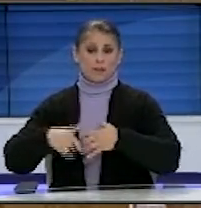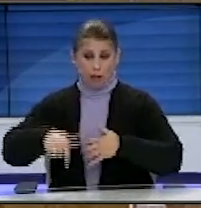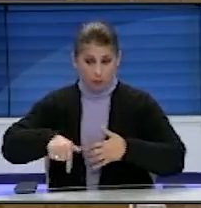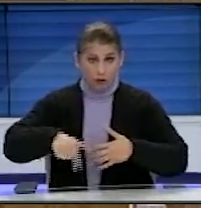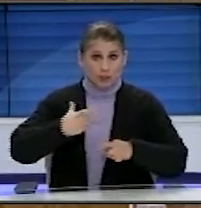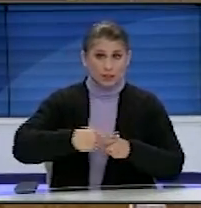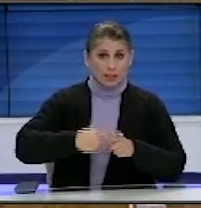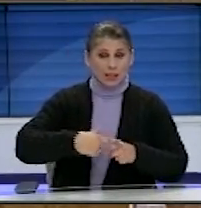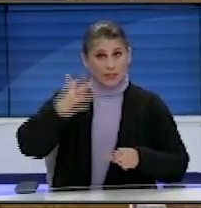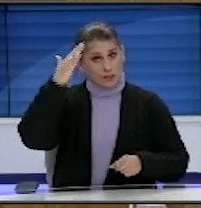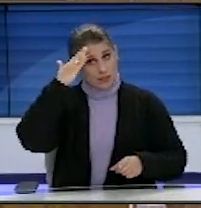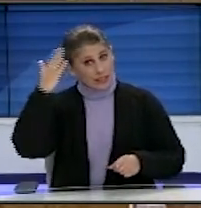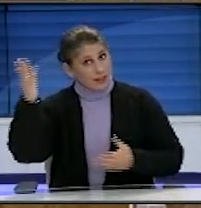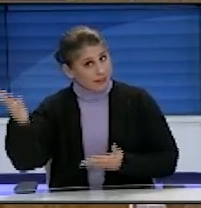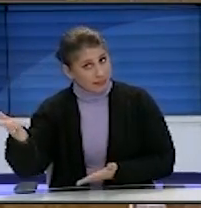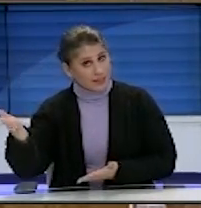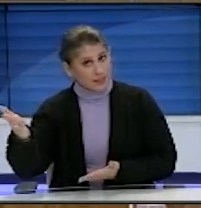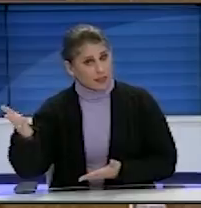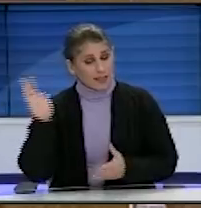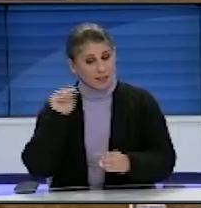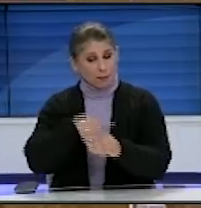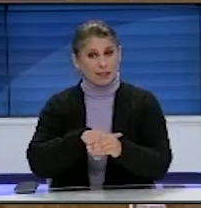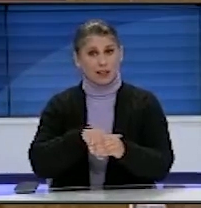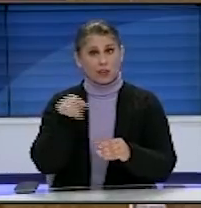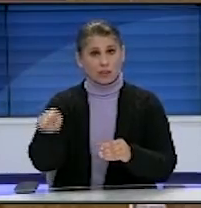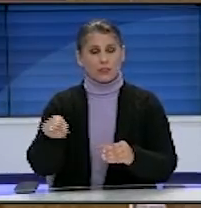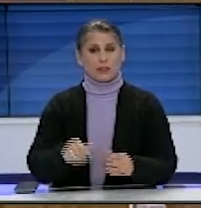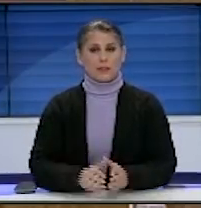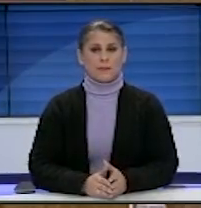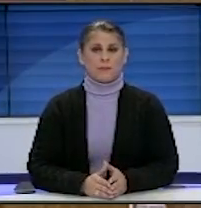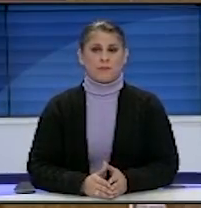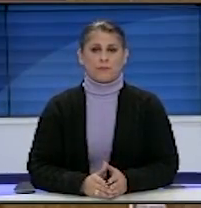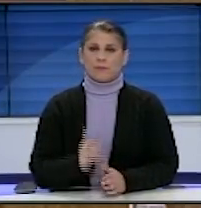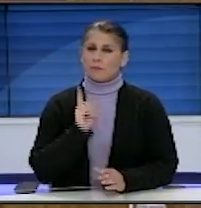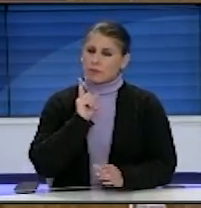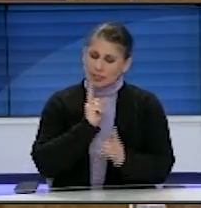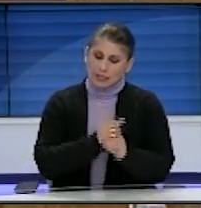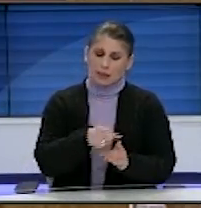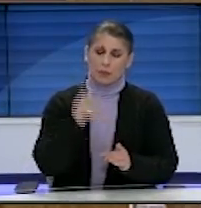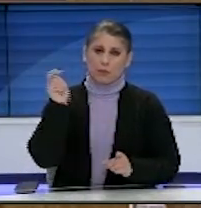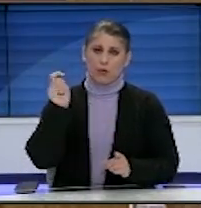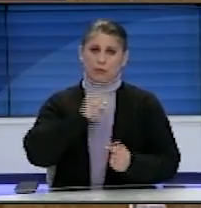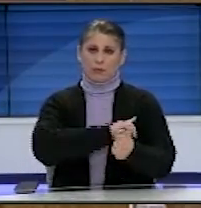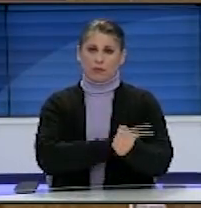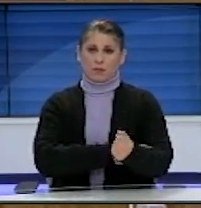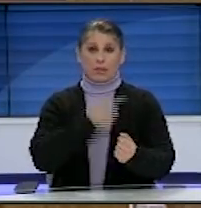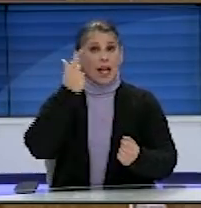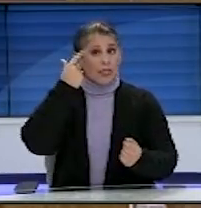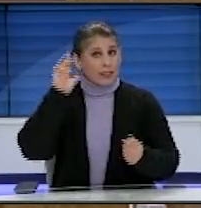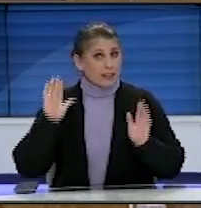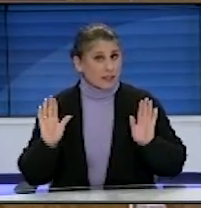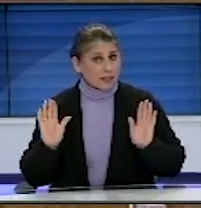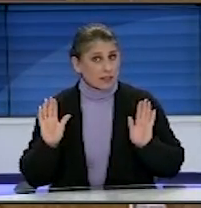Ελλάδα τη χαιρετήσατε μάλιστα συμμετέχοντας σε αυτήν συγκεκριμένες πολιτικές δυνάμεις? Και αν δεν τα